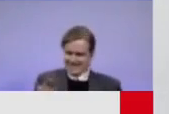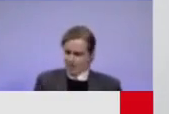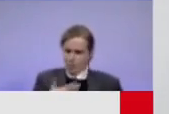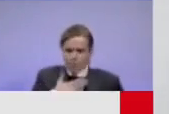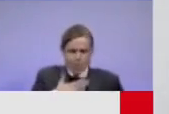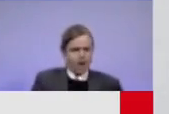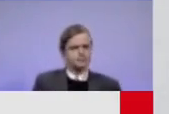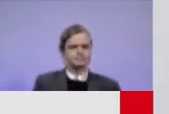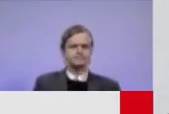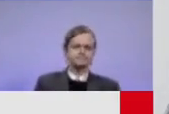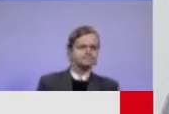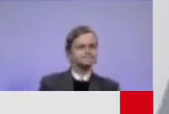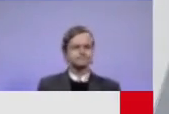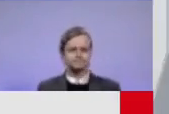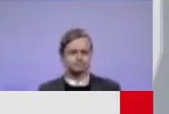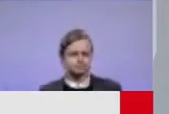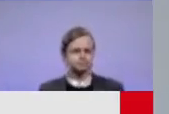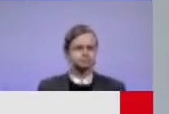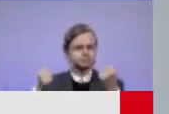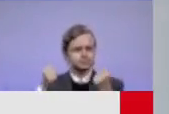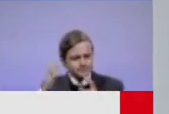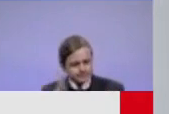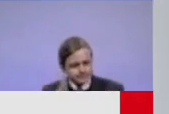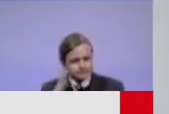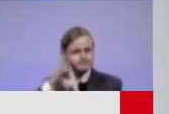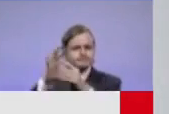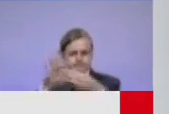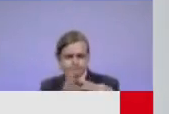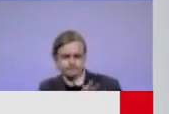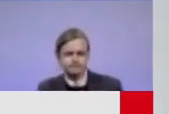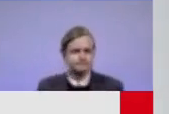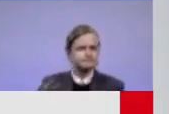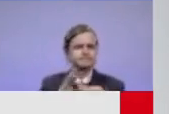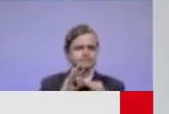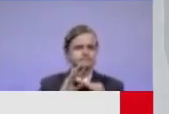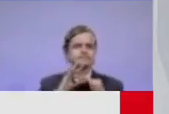să conducem Europa către destinul și viitorul nostru comun.